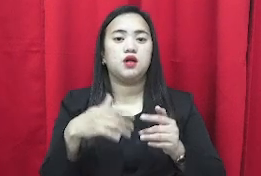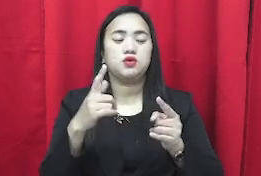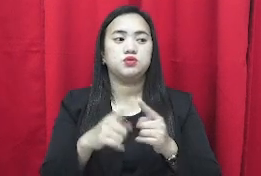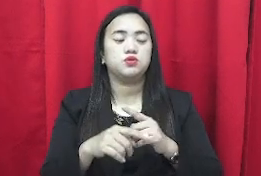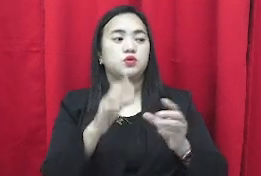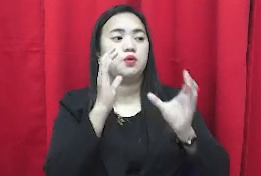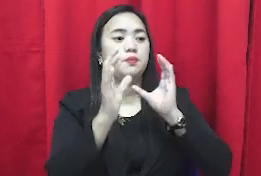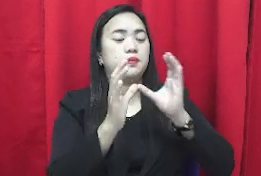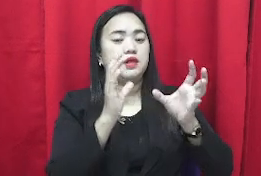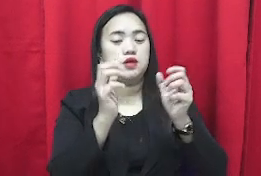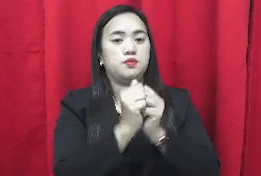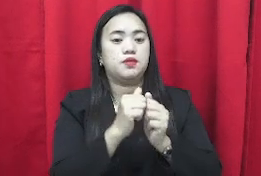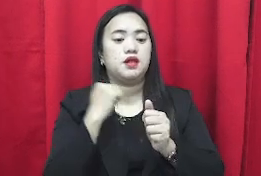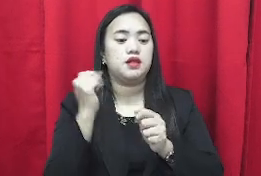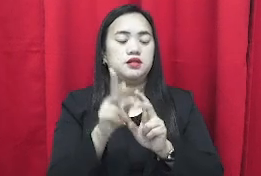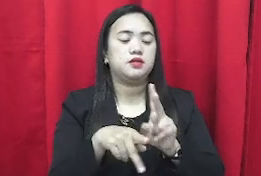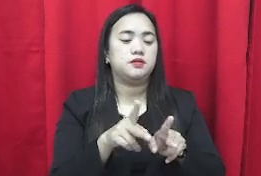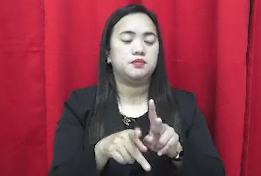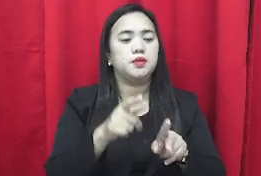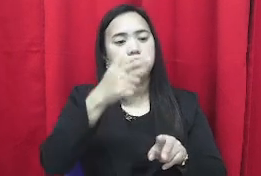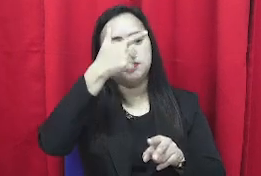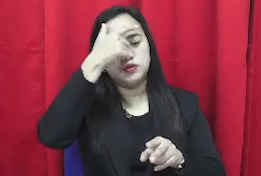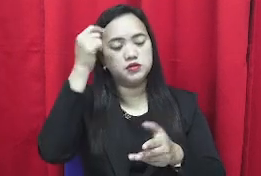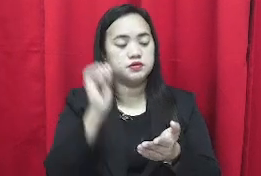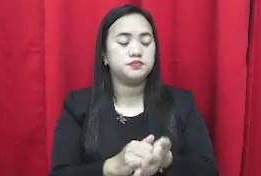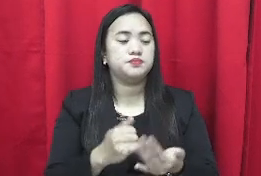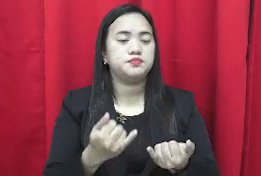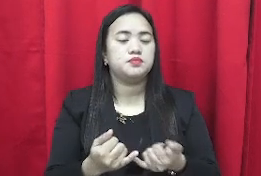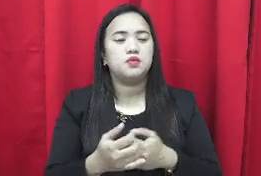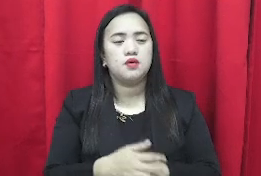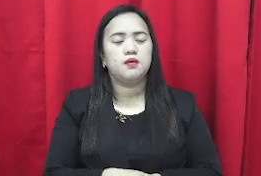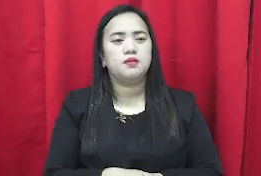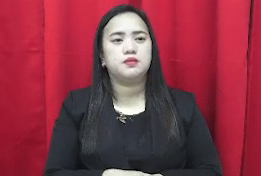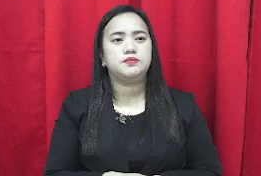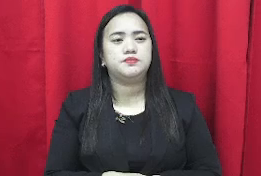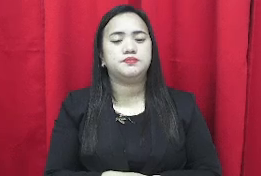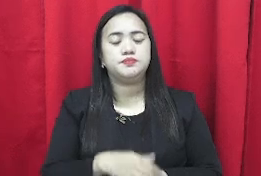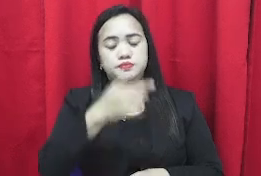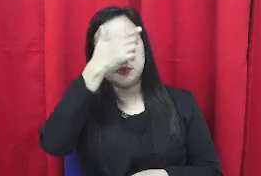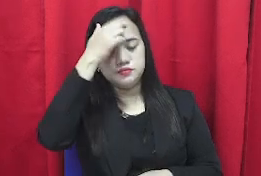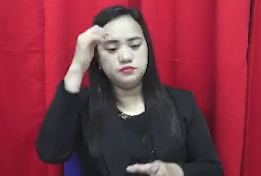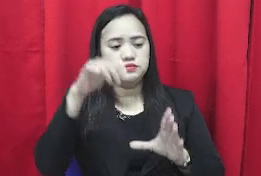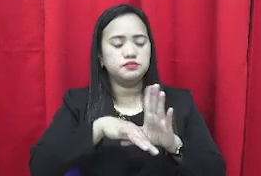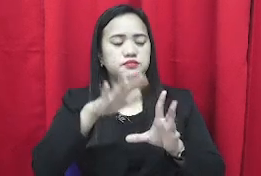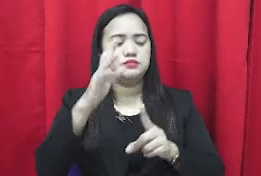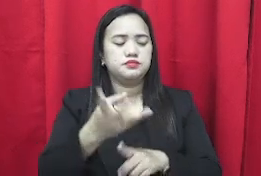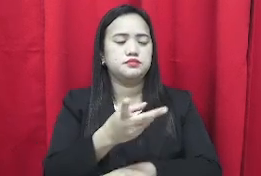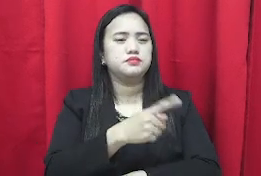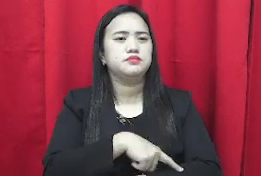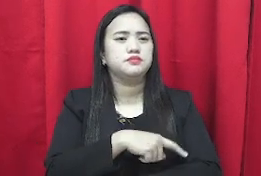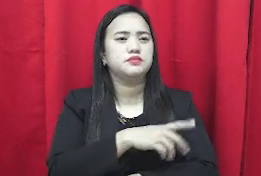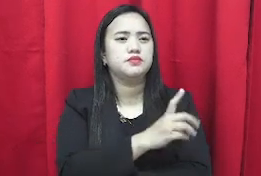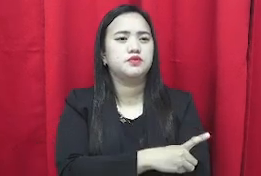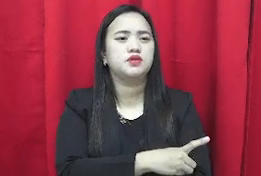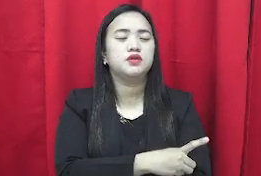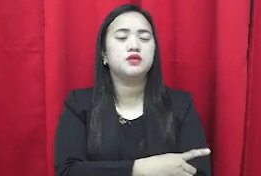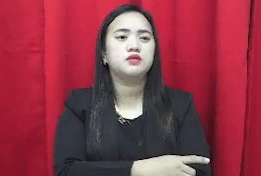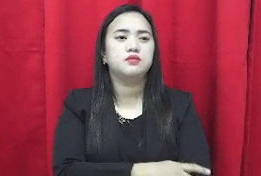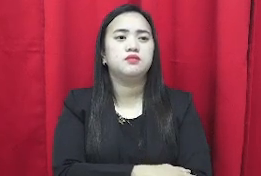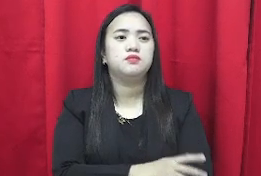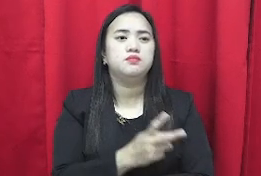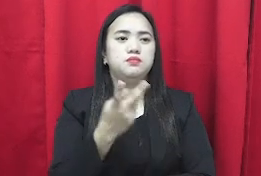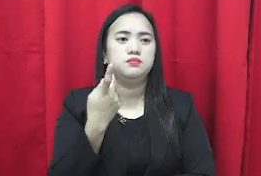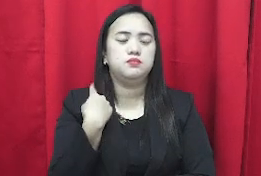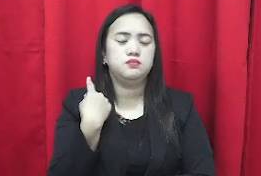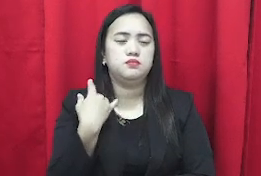y napakahalaga kasi dahil sa araw-araw saan man sila naroon hindi mo maiiwasan na meron